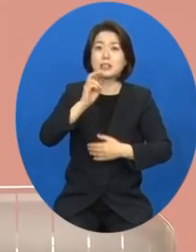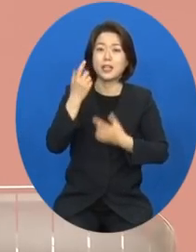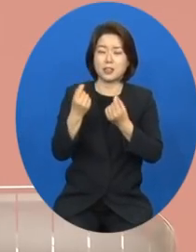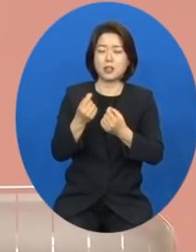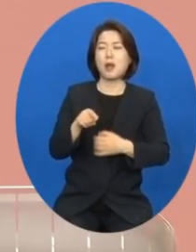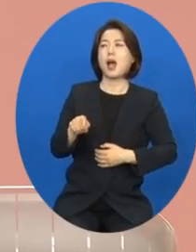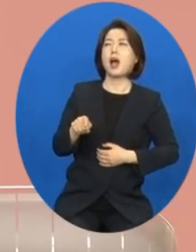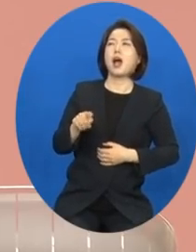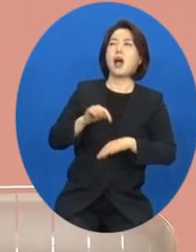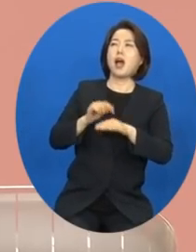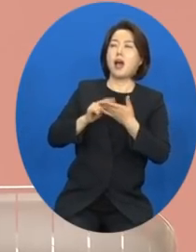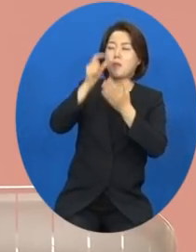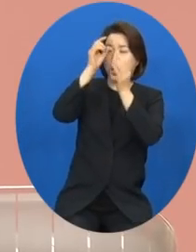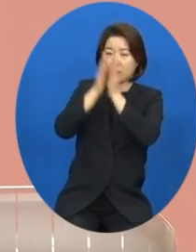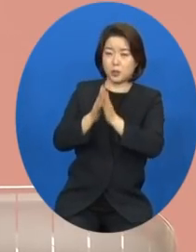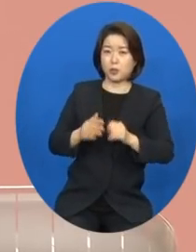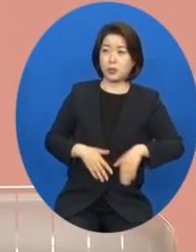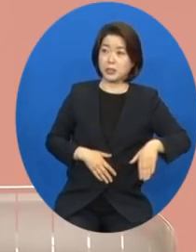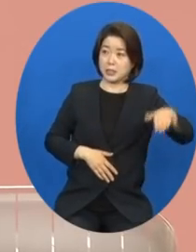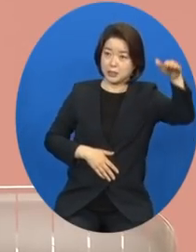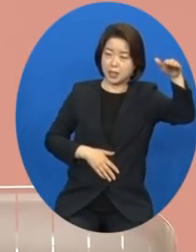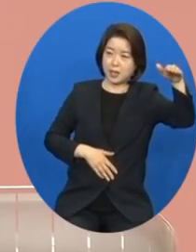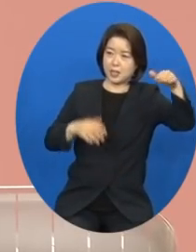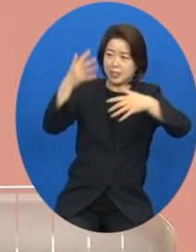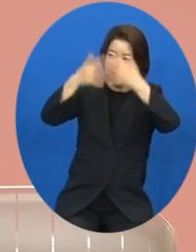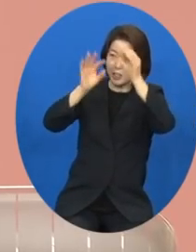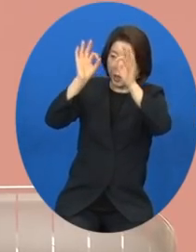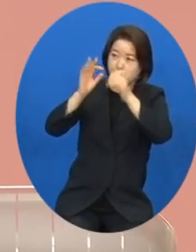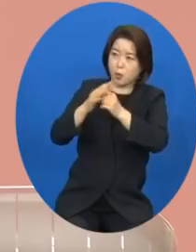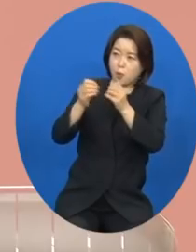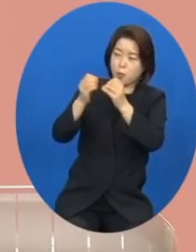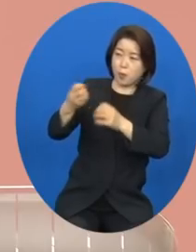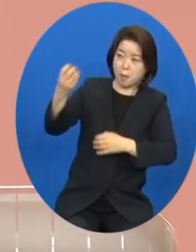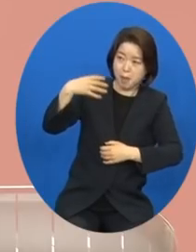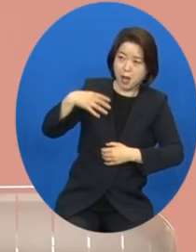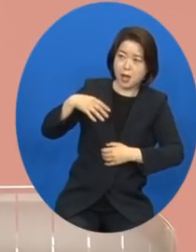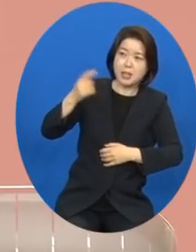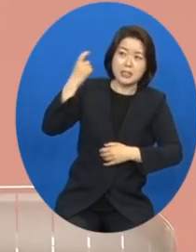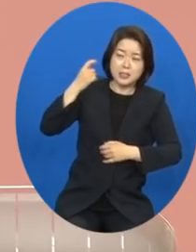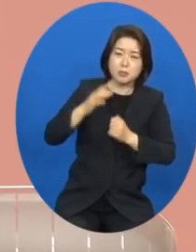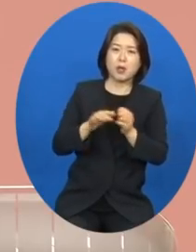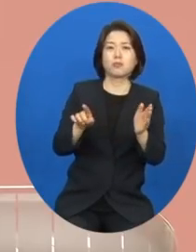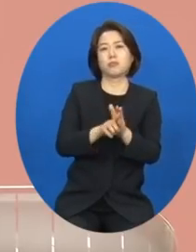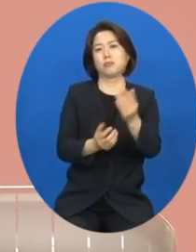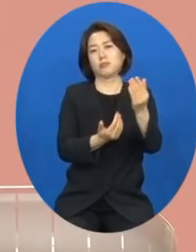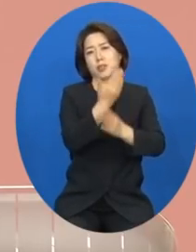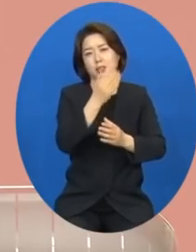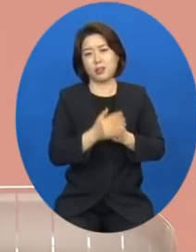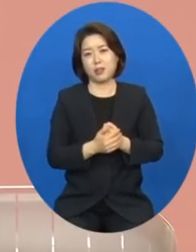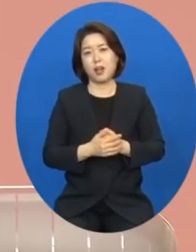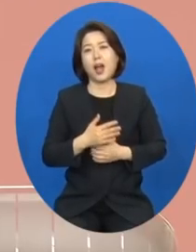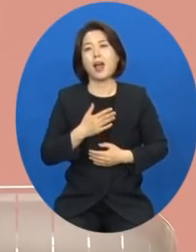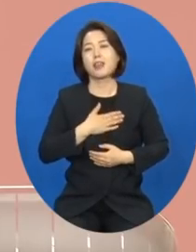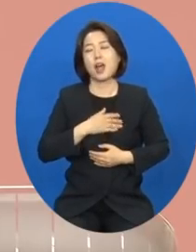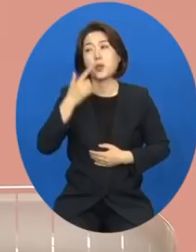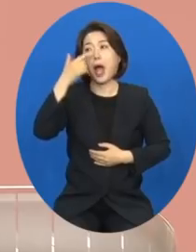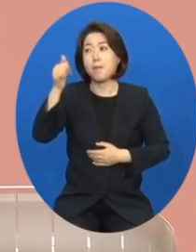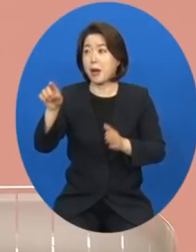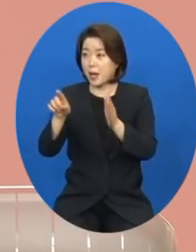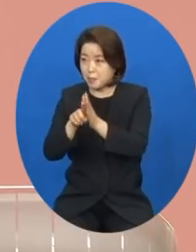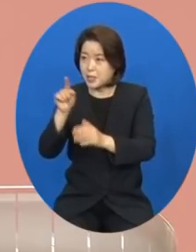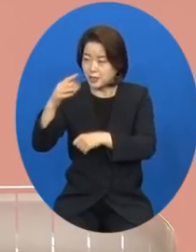하셨거나 그 딸의 크면서 그 영상을 보고 메세지를 들으면 믿음이 생기지 않겠습니까 나도 아버지가 믿는 그